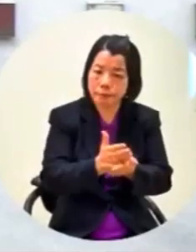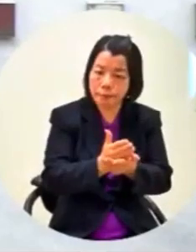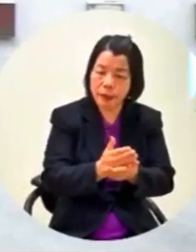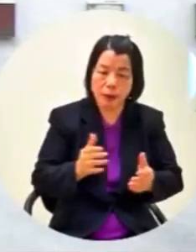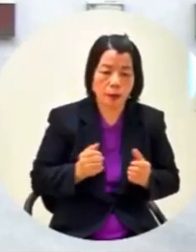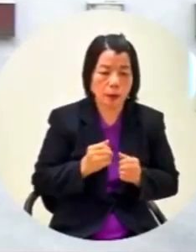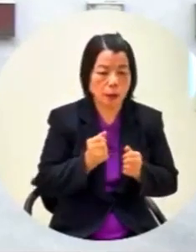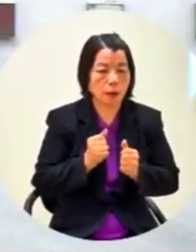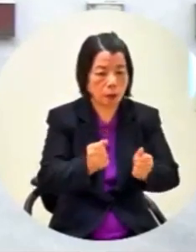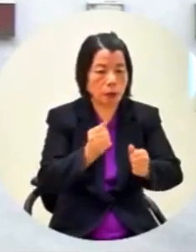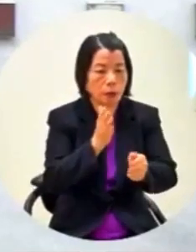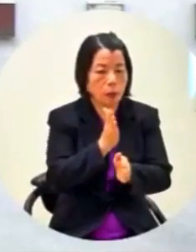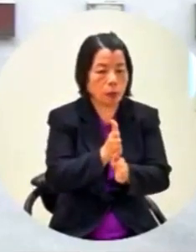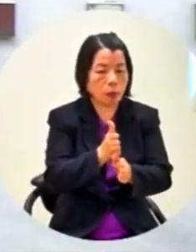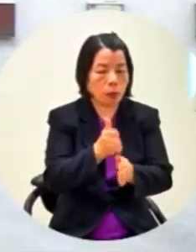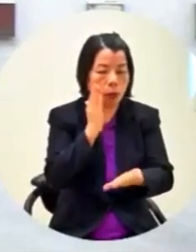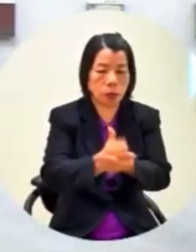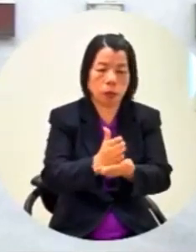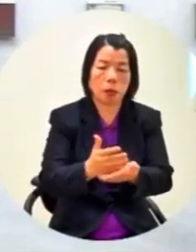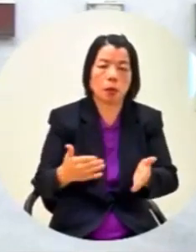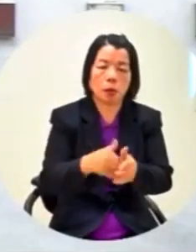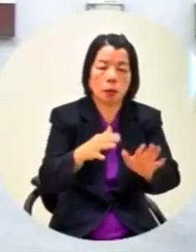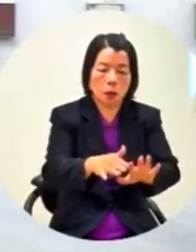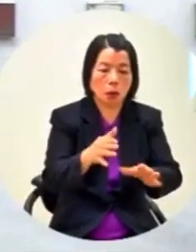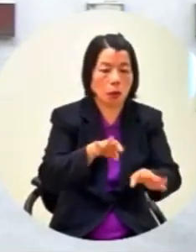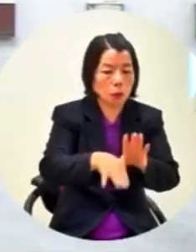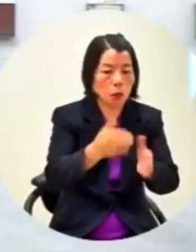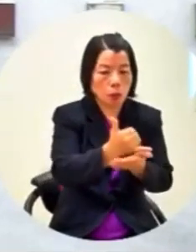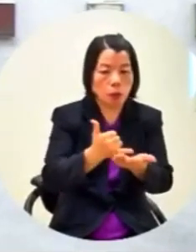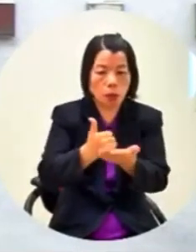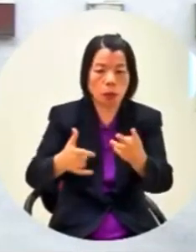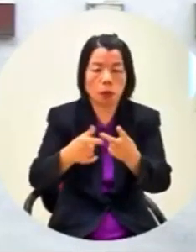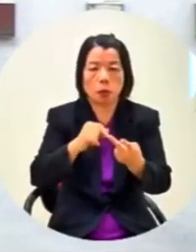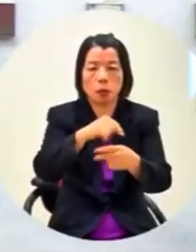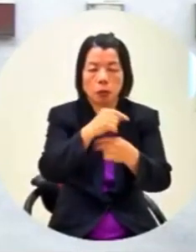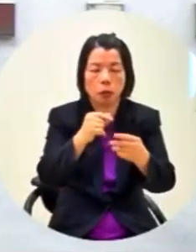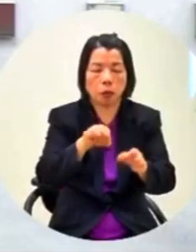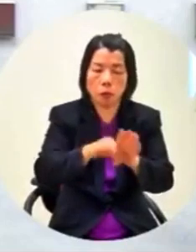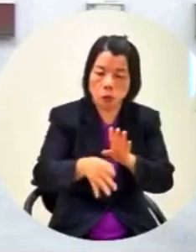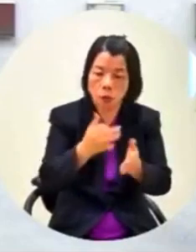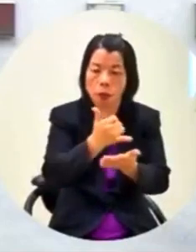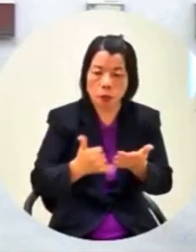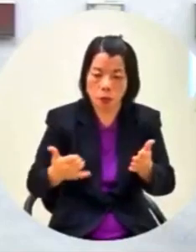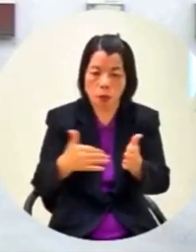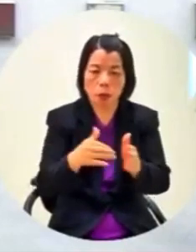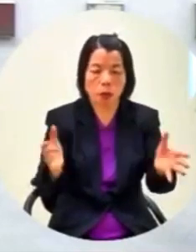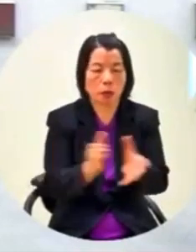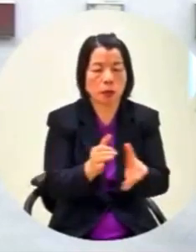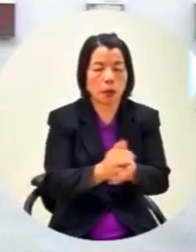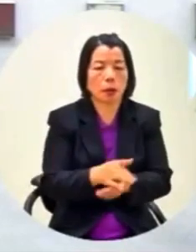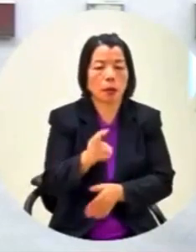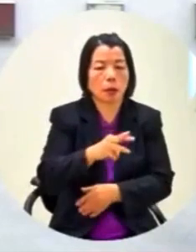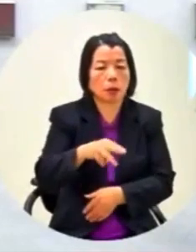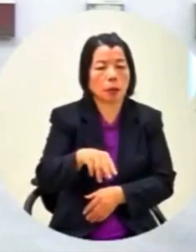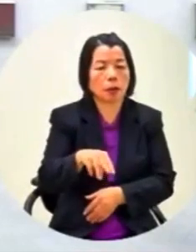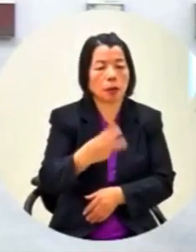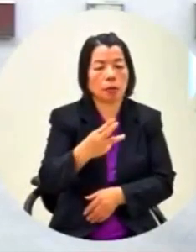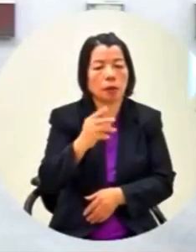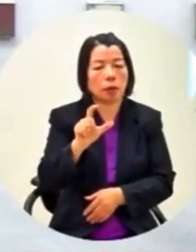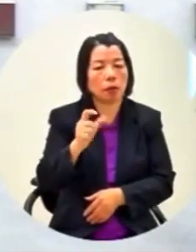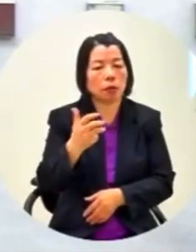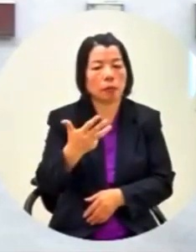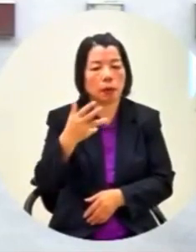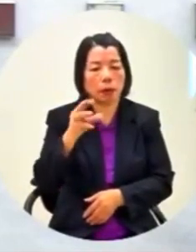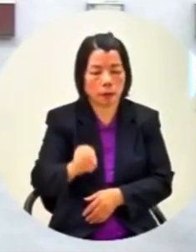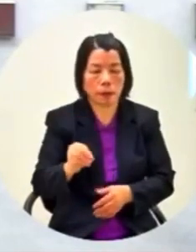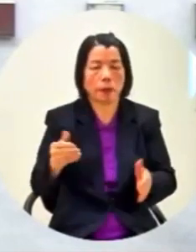3802辆。也主动的退税及停征金额达3368万，还有饭店业